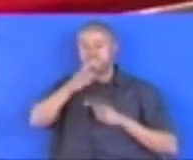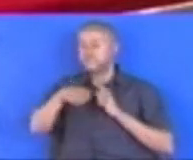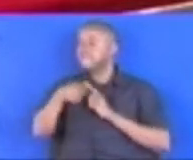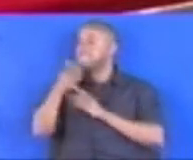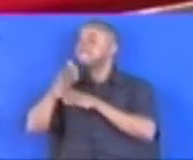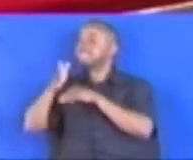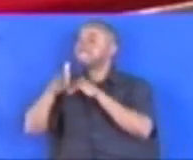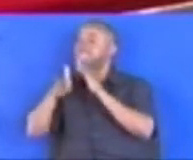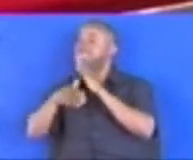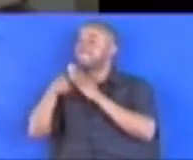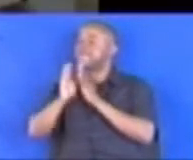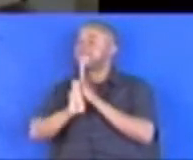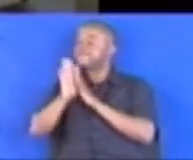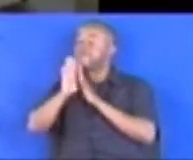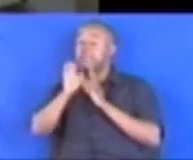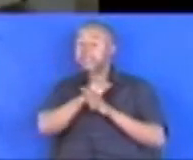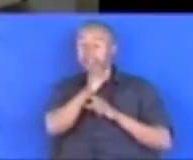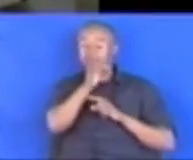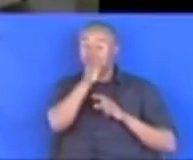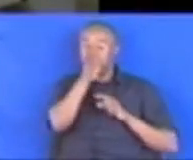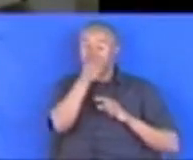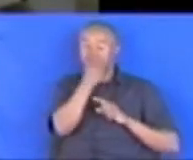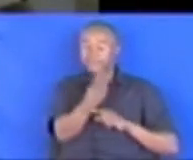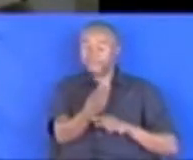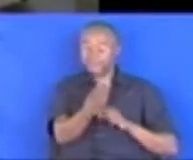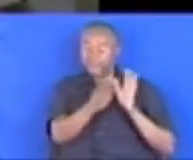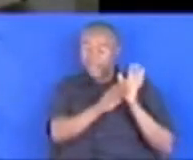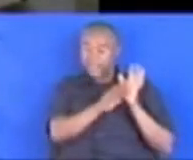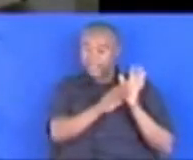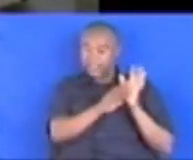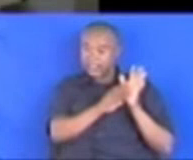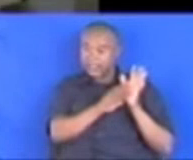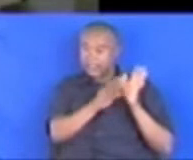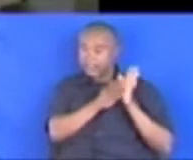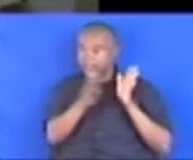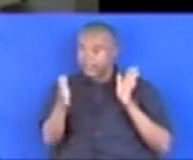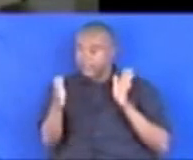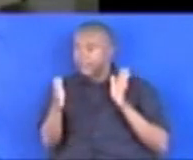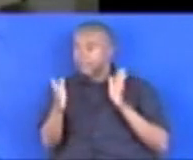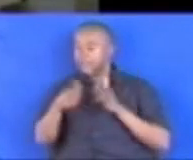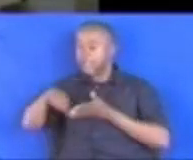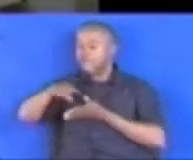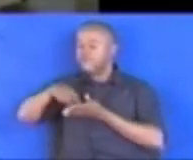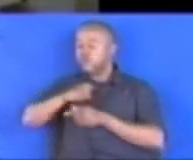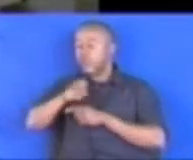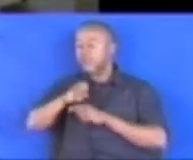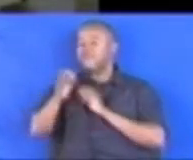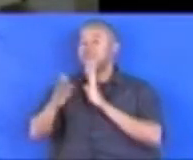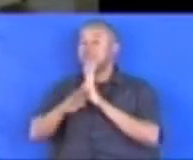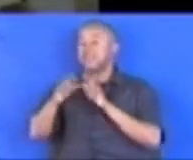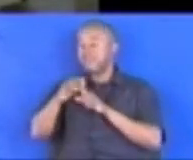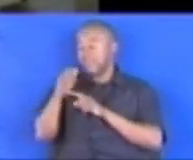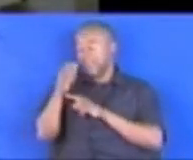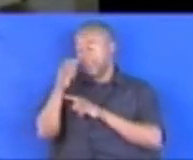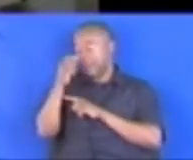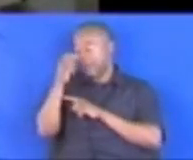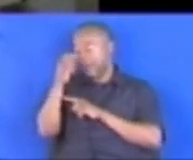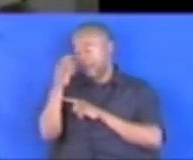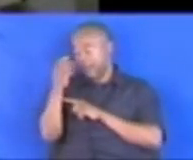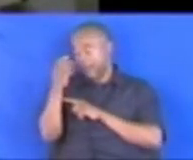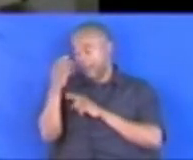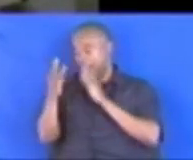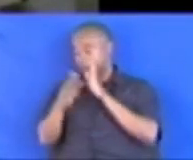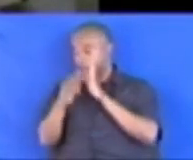imeongezeka kutoka 8,446 mwaka 2019-20 hadi vituo 8,458